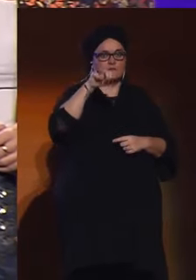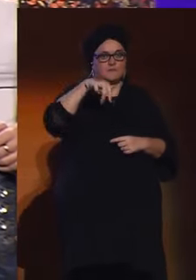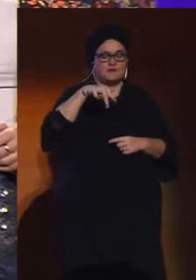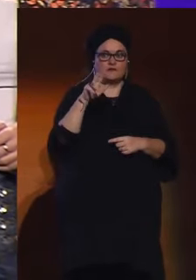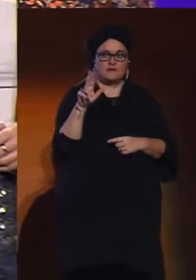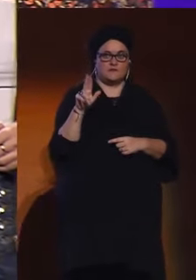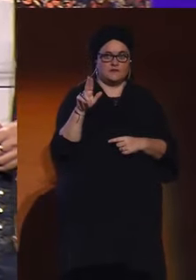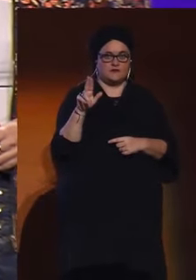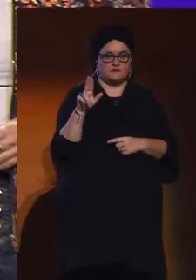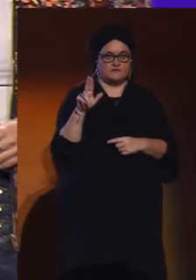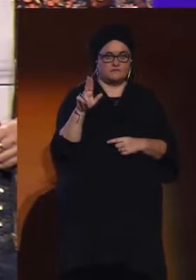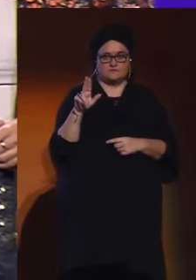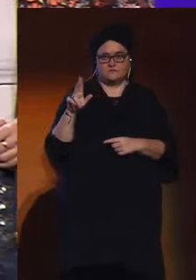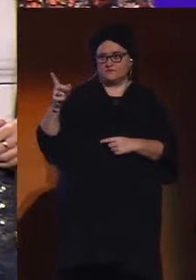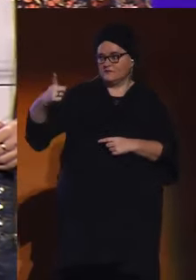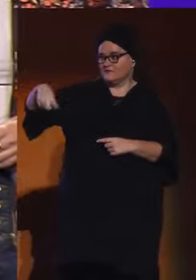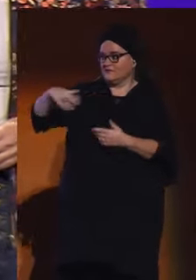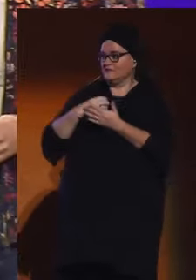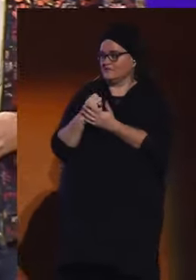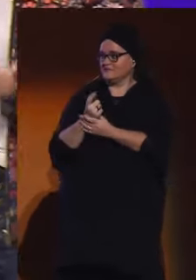bikotekidea, eta hortxe daude.